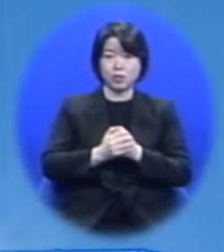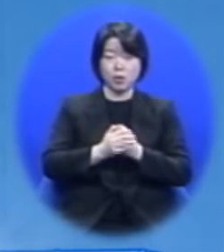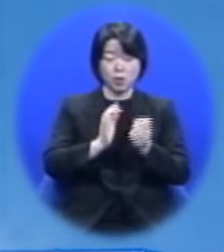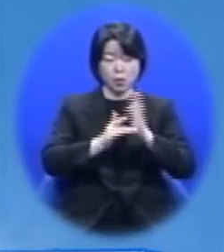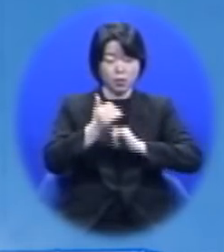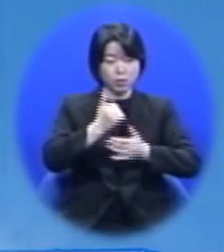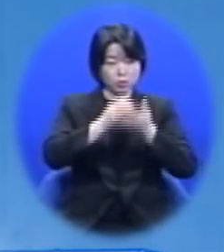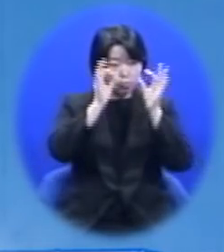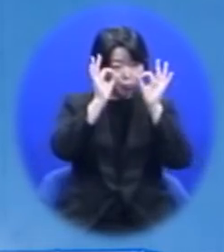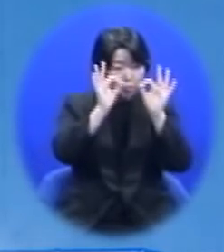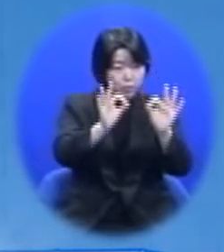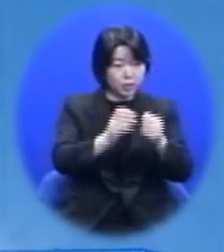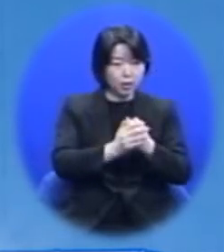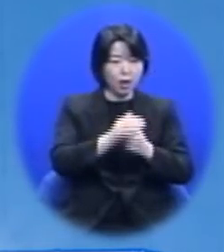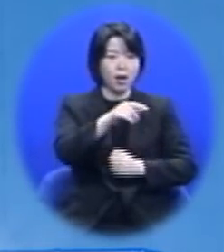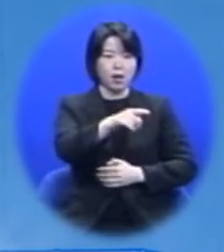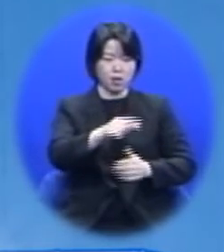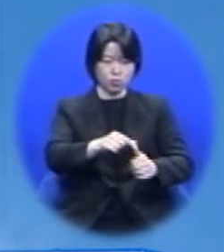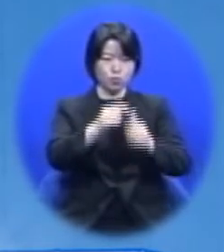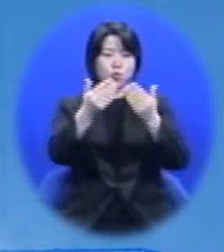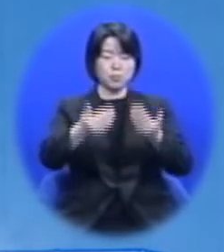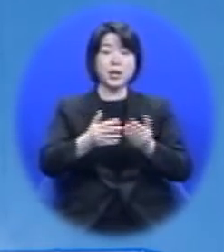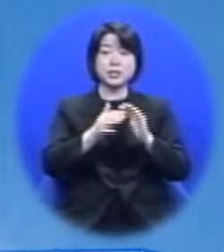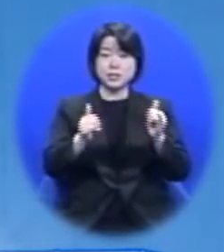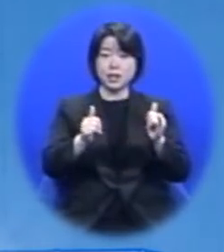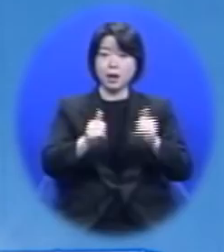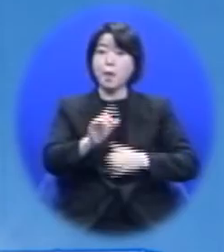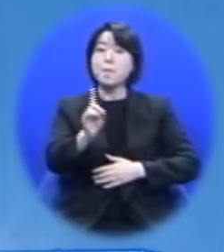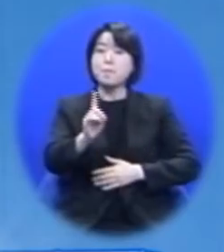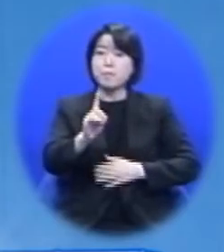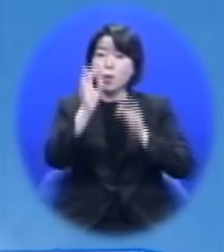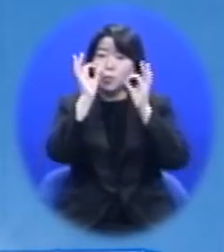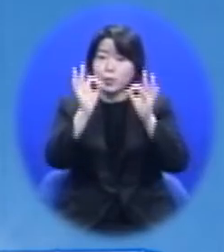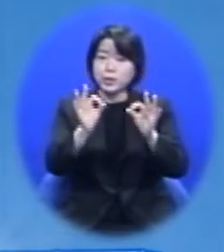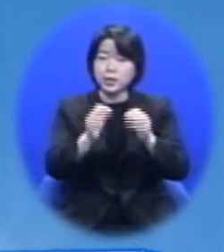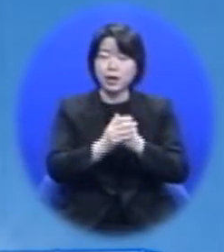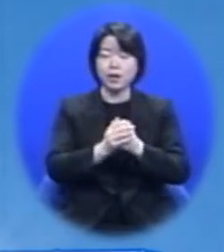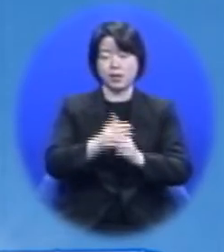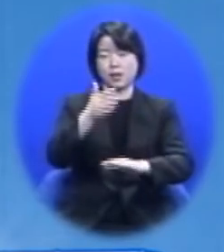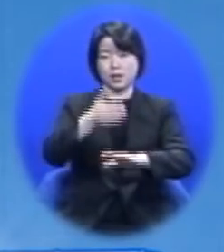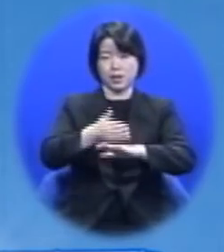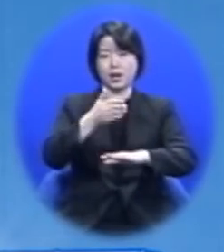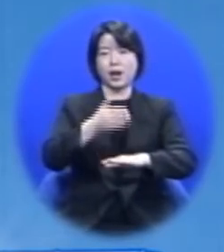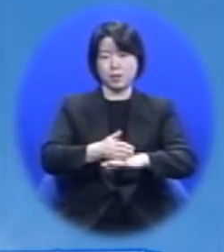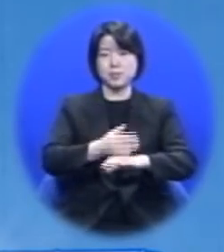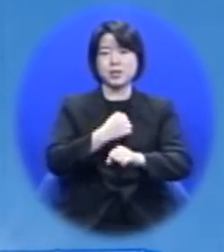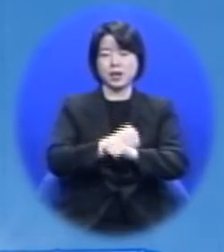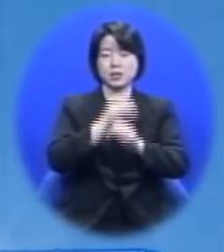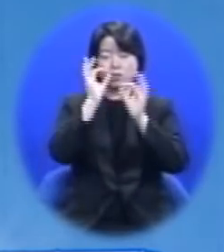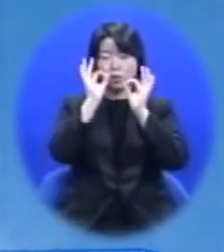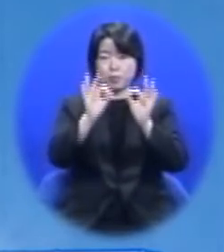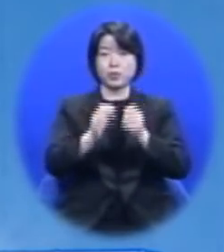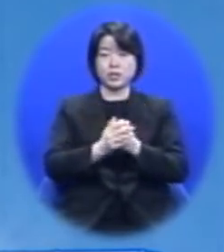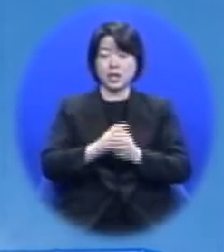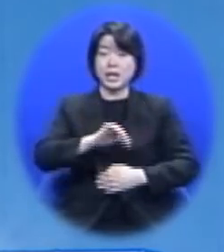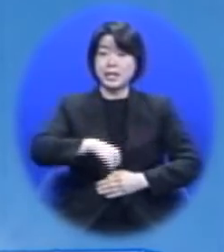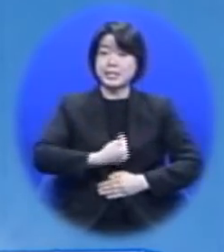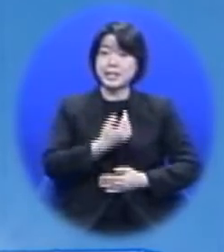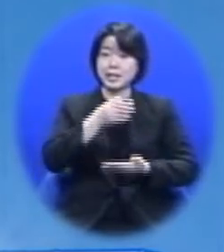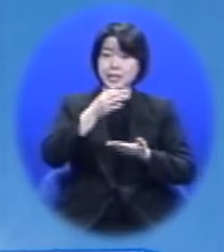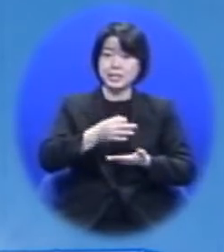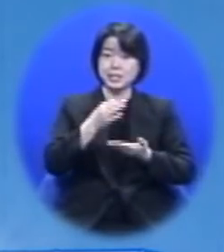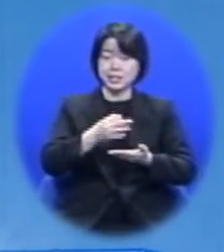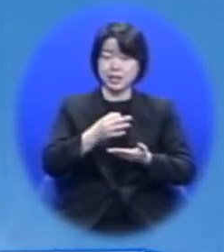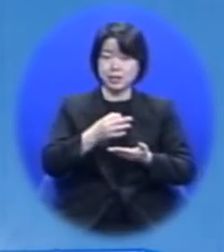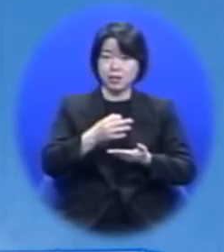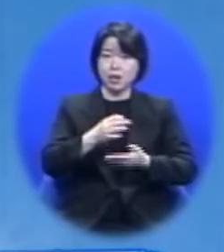보니까 구원받은 사람이에요. 뭘 보니까 구원받았어요? 감사가. 자기 재산,